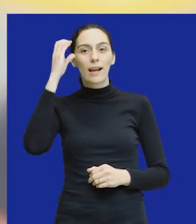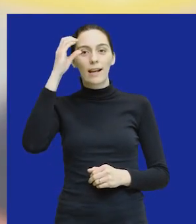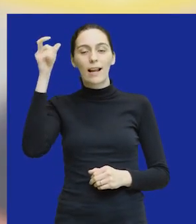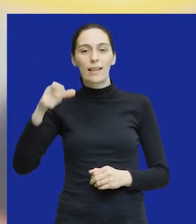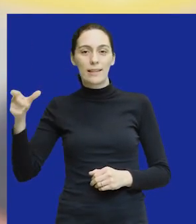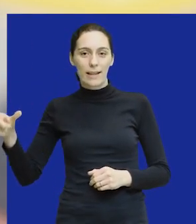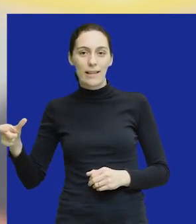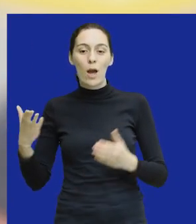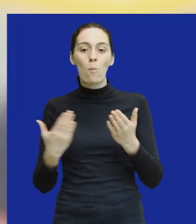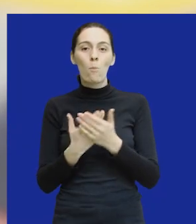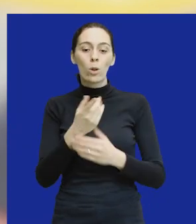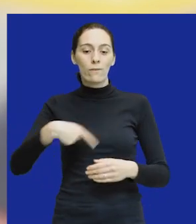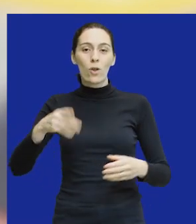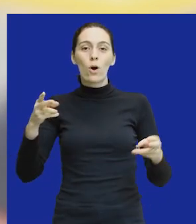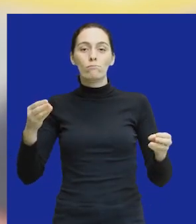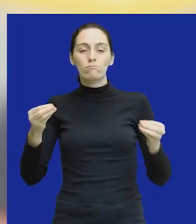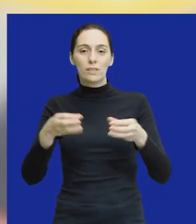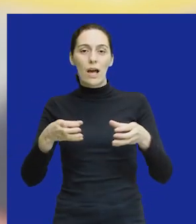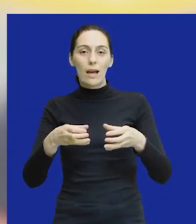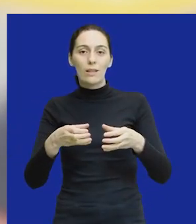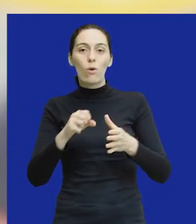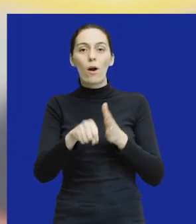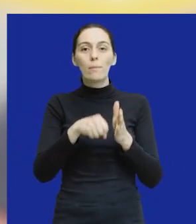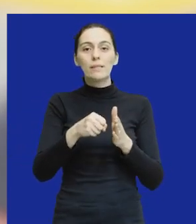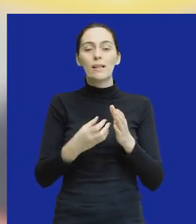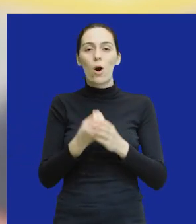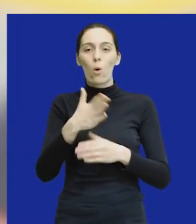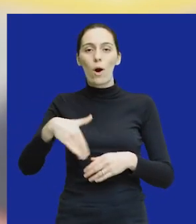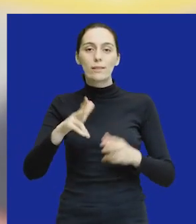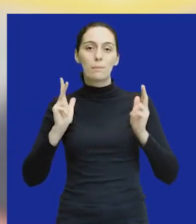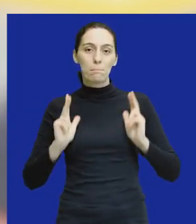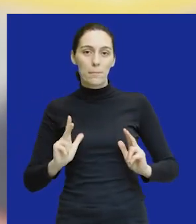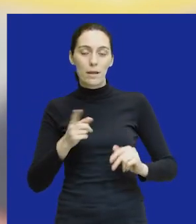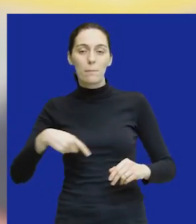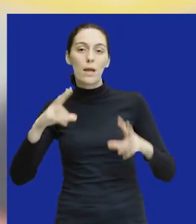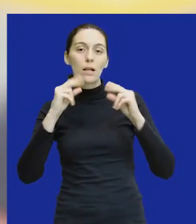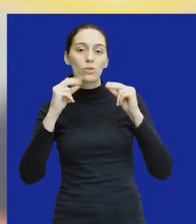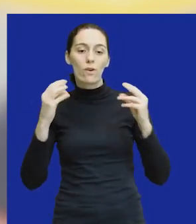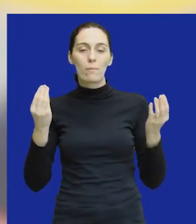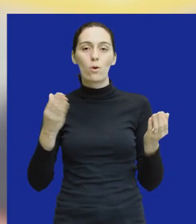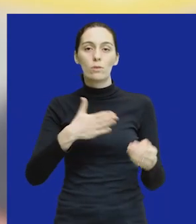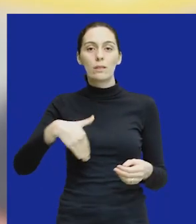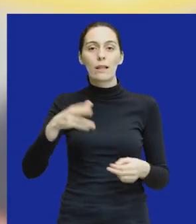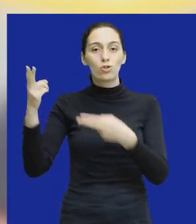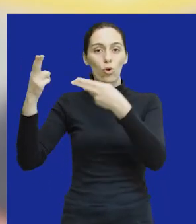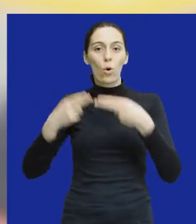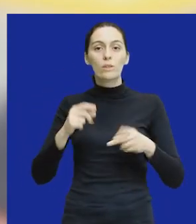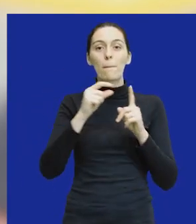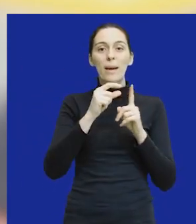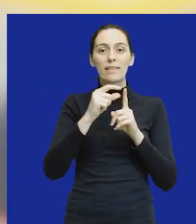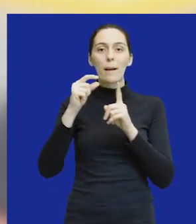Dragi gledatelji, ponovno smo zajedno u emisiji Oaza mira, gdje razgovaramo sa našim gostom Petrom